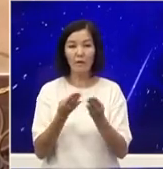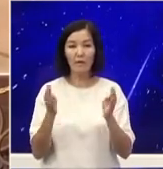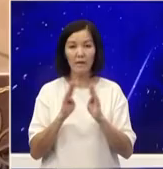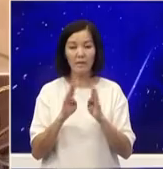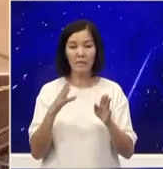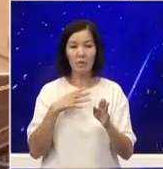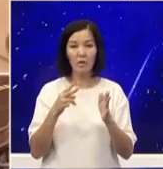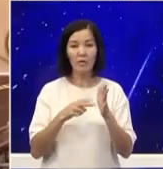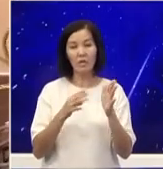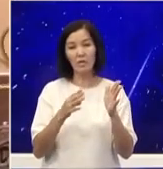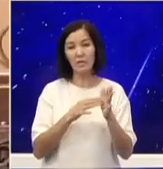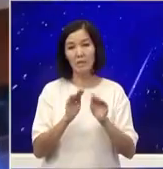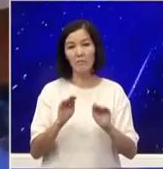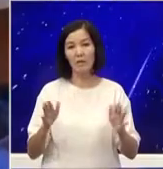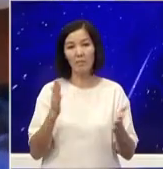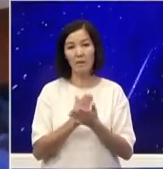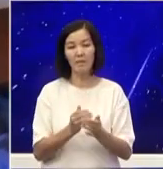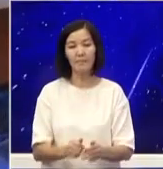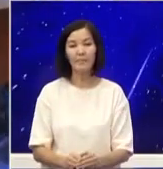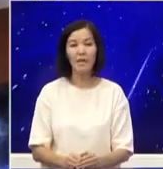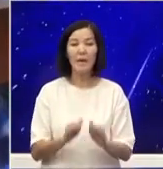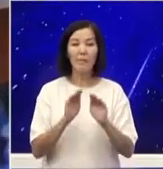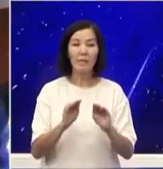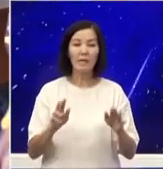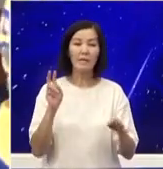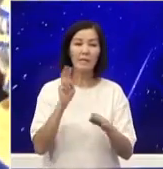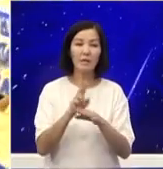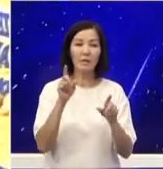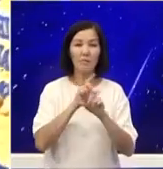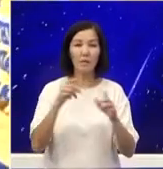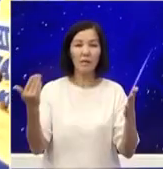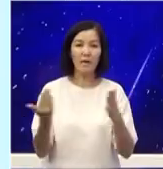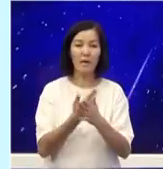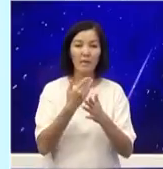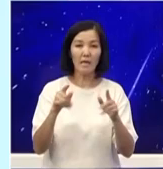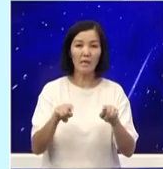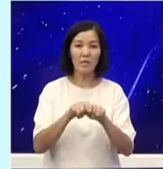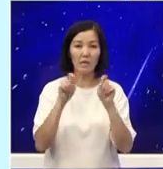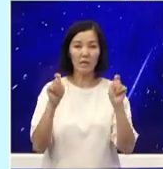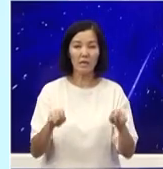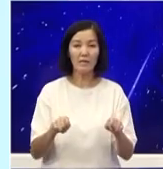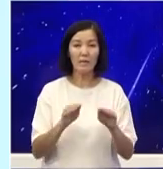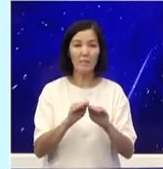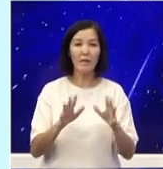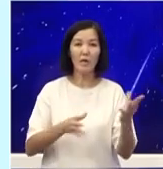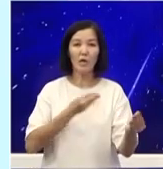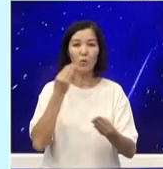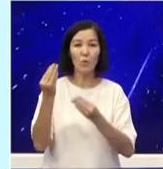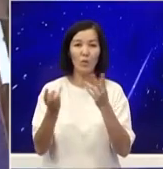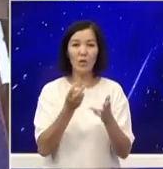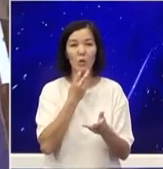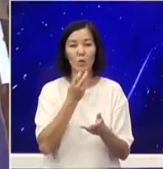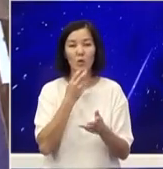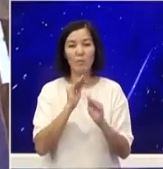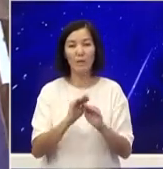Қазірде 7-8 ғана бала отыр. Білдіршіндердің келуімен мекемеші де қайта жанданды. Балдырғандар болдыры асыр сала ойнауымен